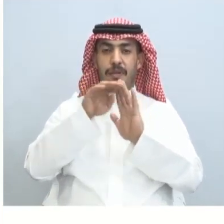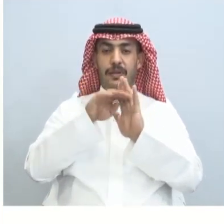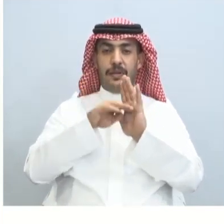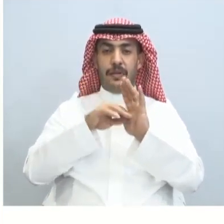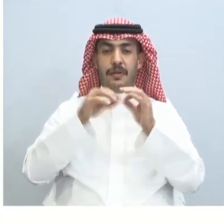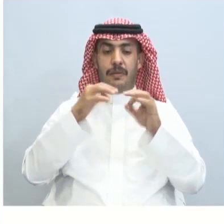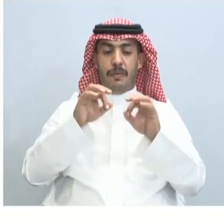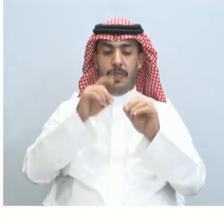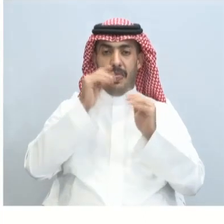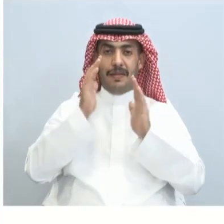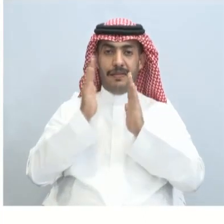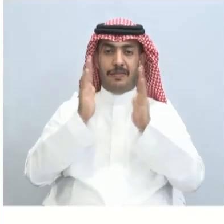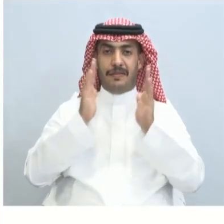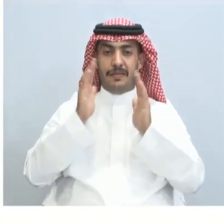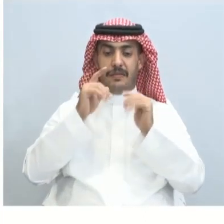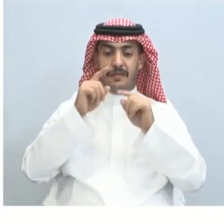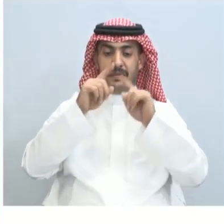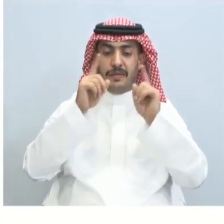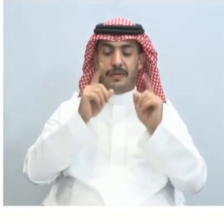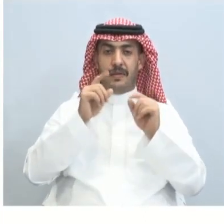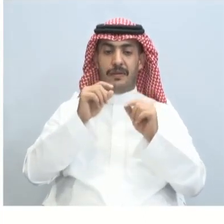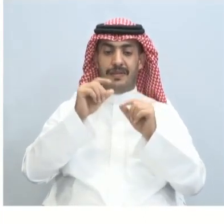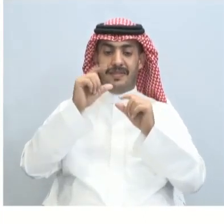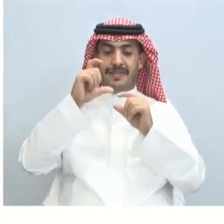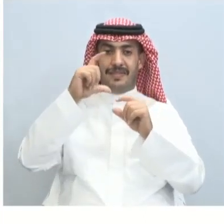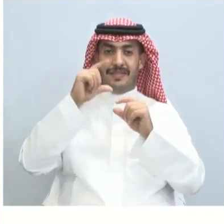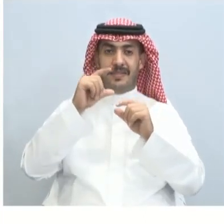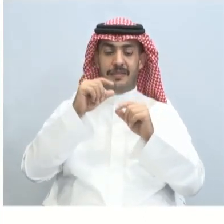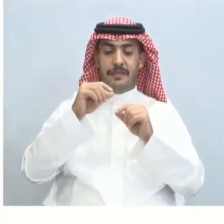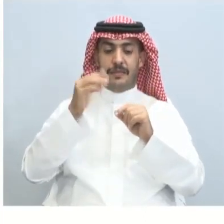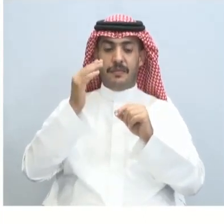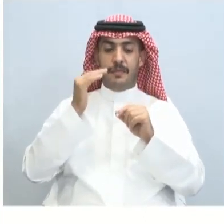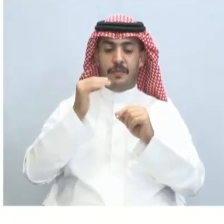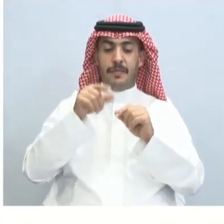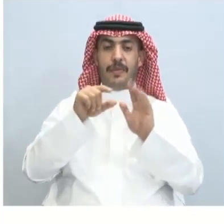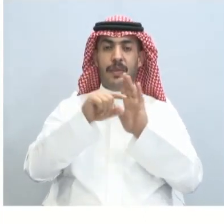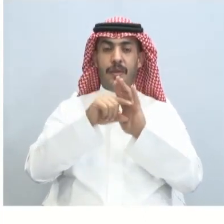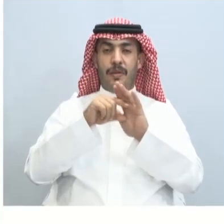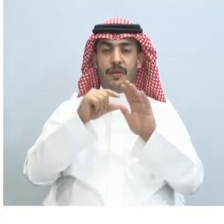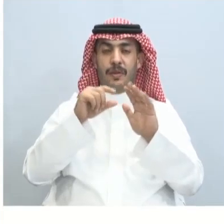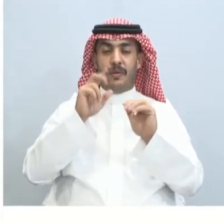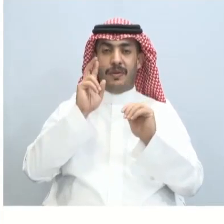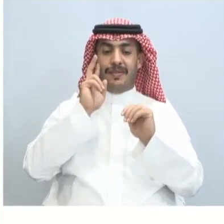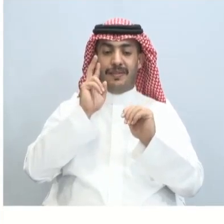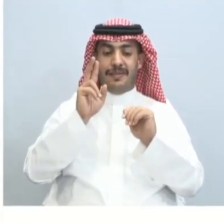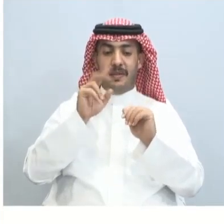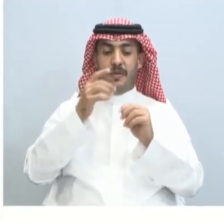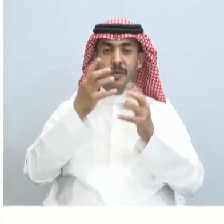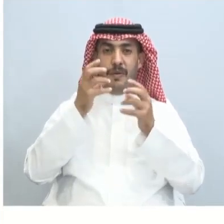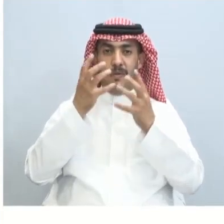هامش واحد وونص سنم نلاحظ هذا العنوان بشكل بخط